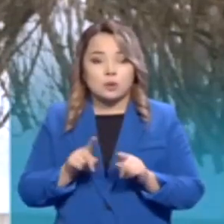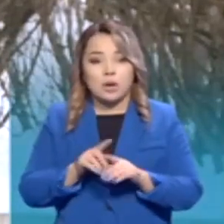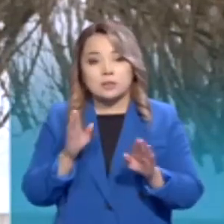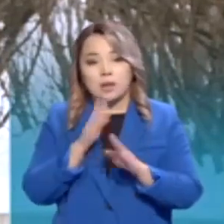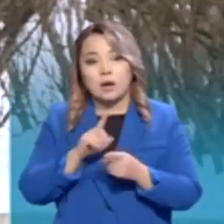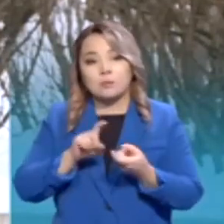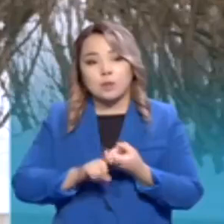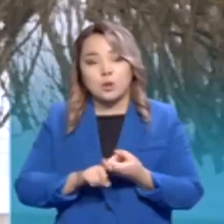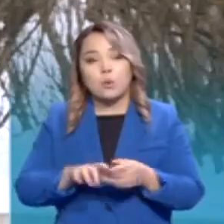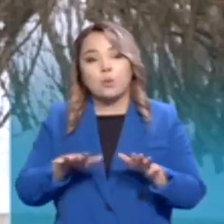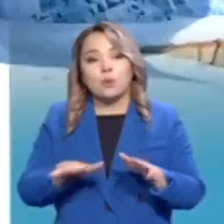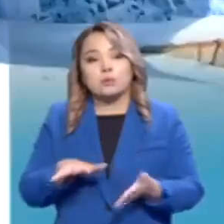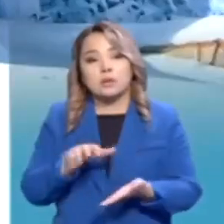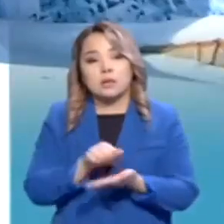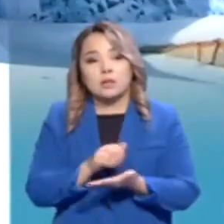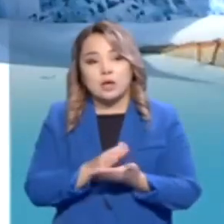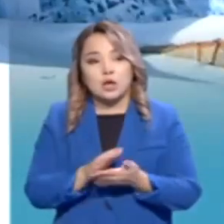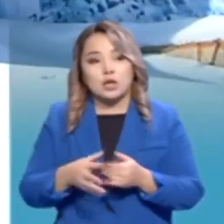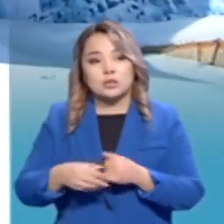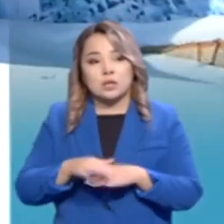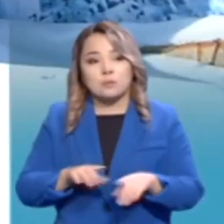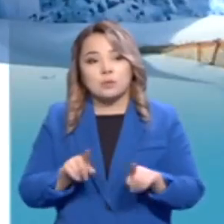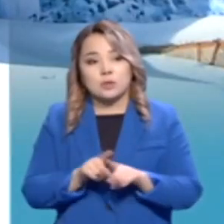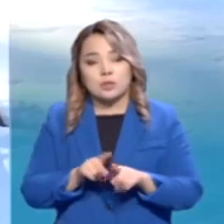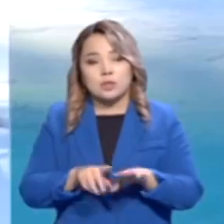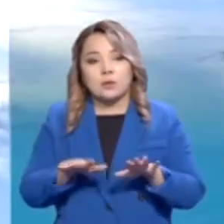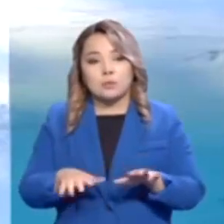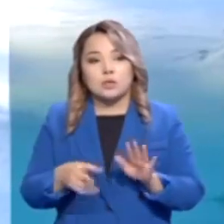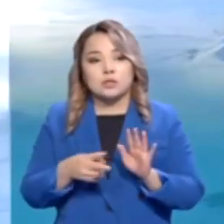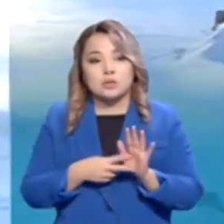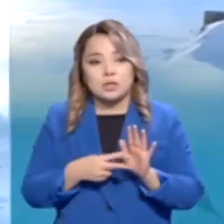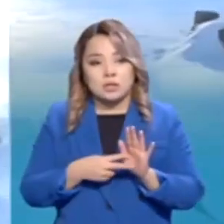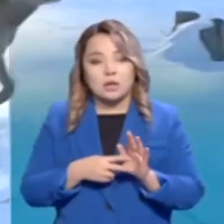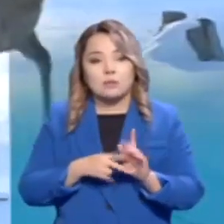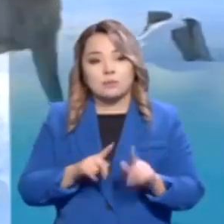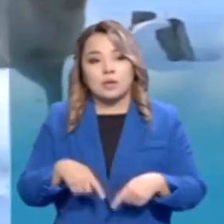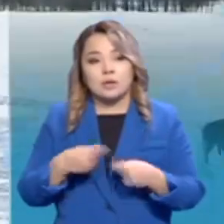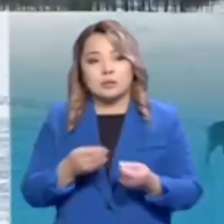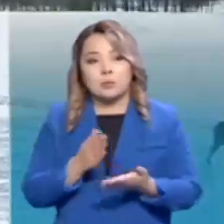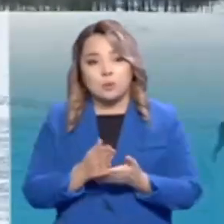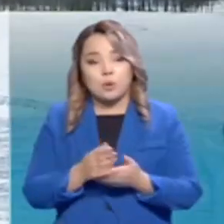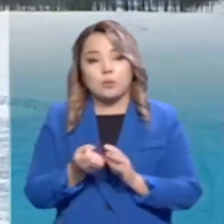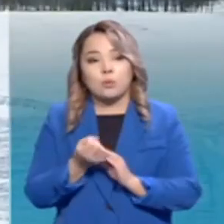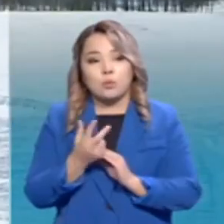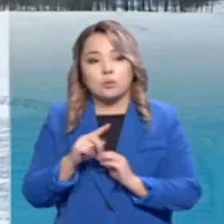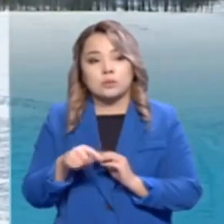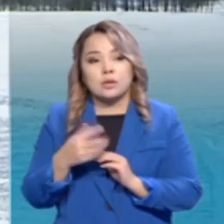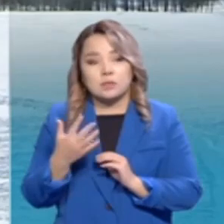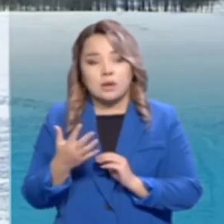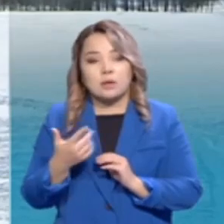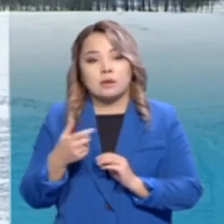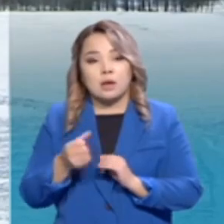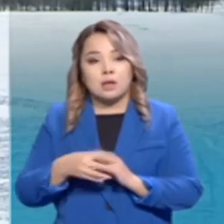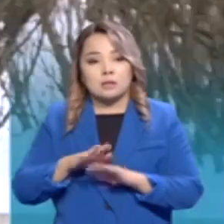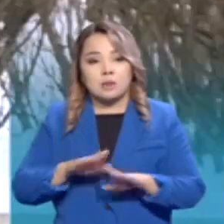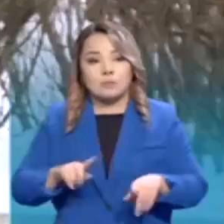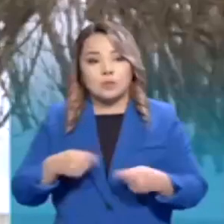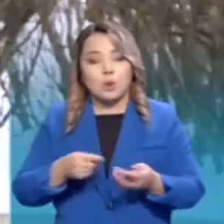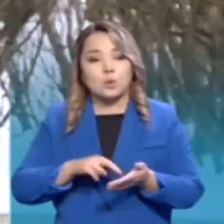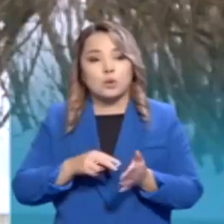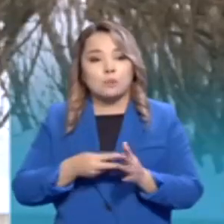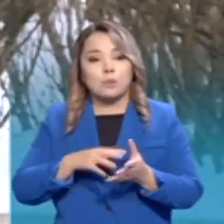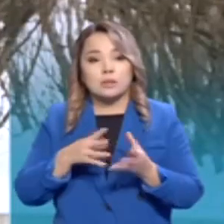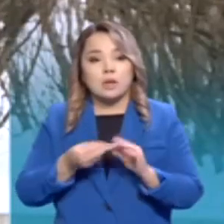аясында орналасқан жерлер. Биылғы жылы жер телімі, 7 жер телімі берілді. Ол 13,5 гектар болады. Енді жоспар